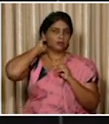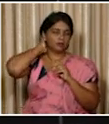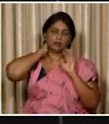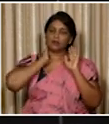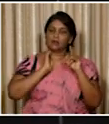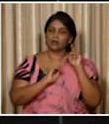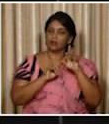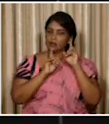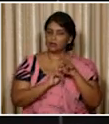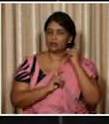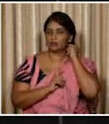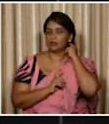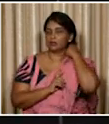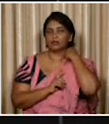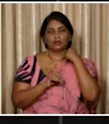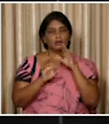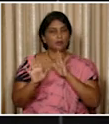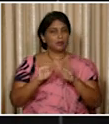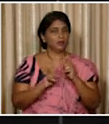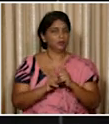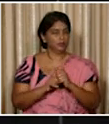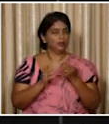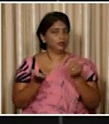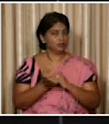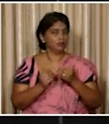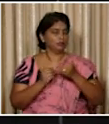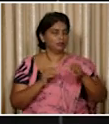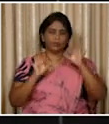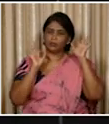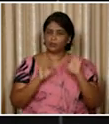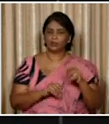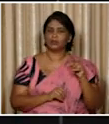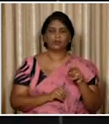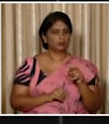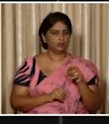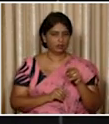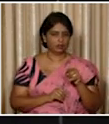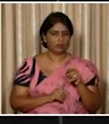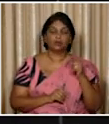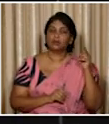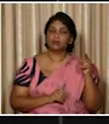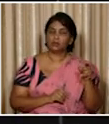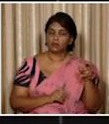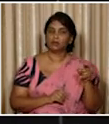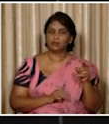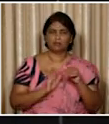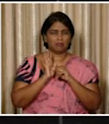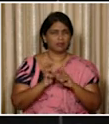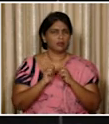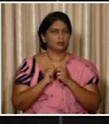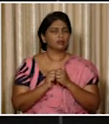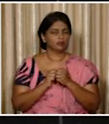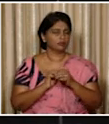அரசும் மிலேச்சத்தனமாக நடந்து கொண்ட போலீசாருடைய அடாவடித்தனங்களும் இந்த உயர்ந்த சபையினூடாக கண்டிக்கத்தக்கதாகும். நான் இந்த